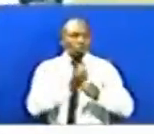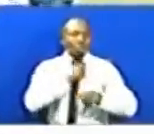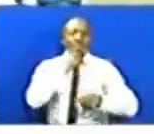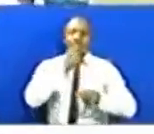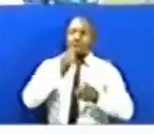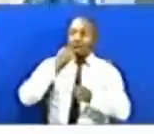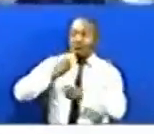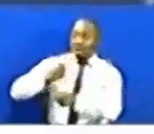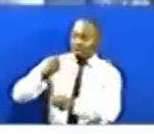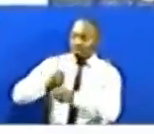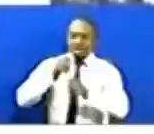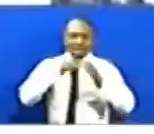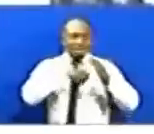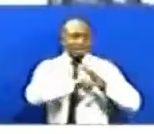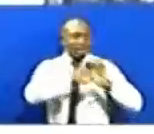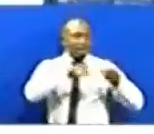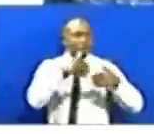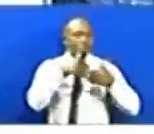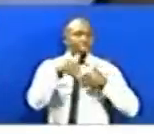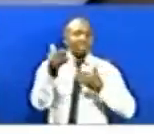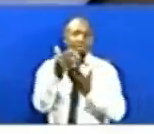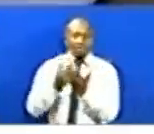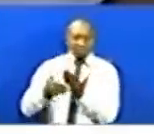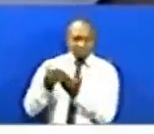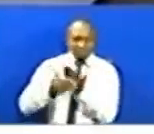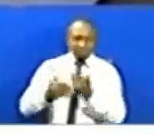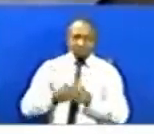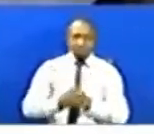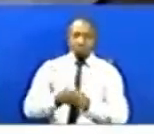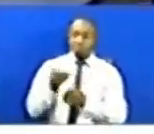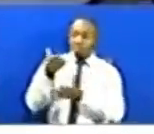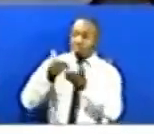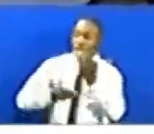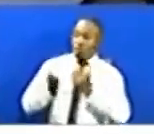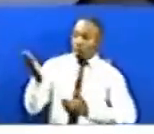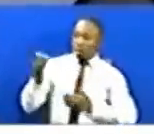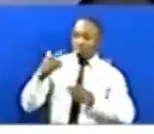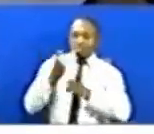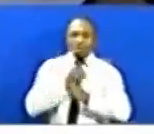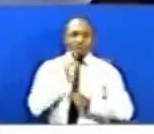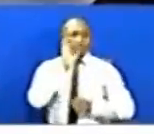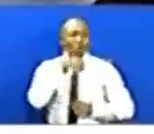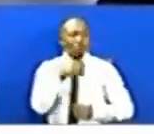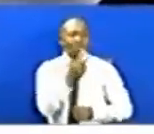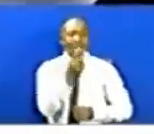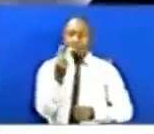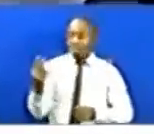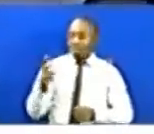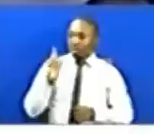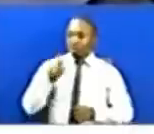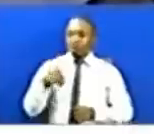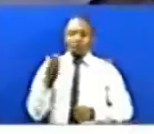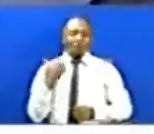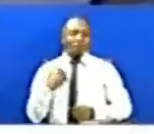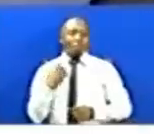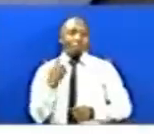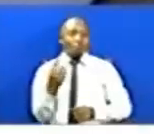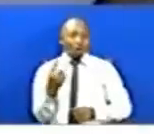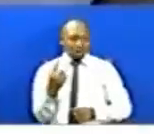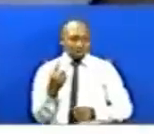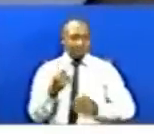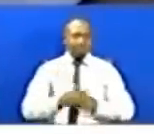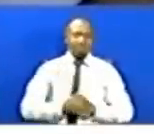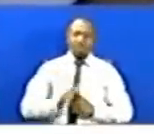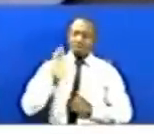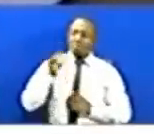hata kwa shughuli za kikazi, iwe ni ndani ama nje ya nchi. Barua hii nilipata mwaka 2002 nikiwa form